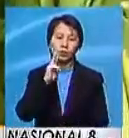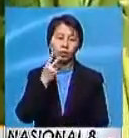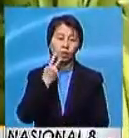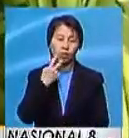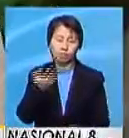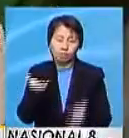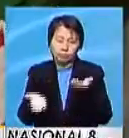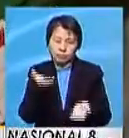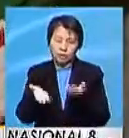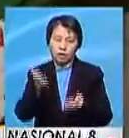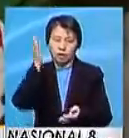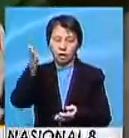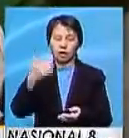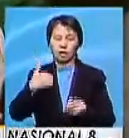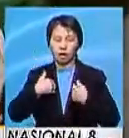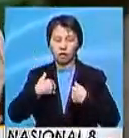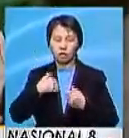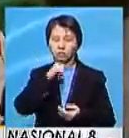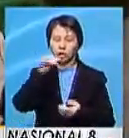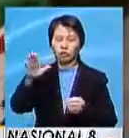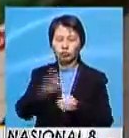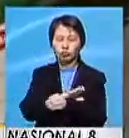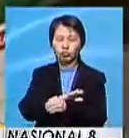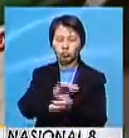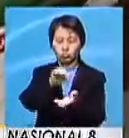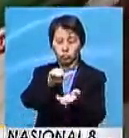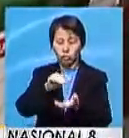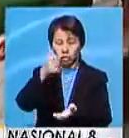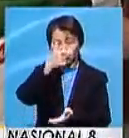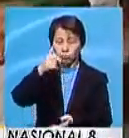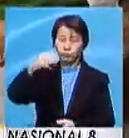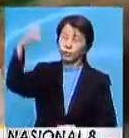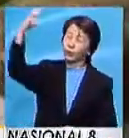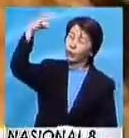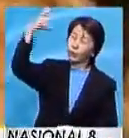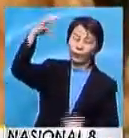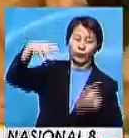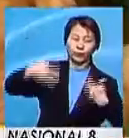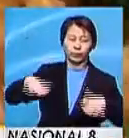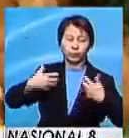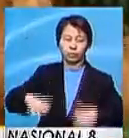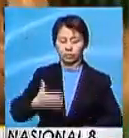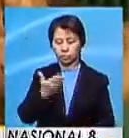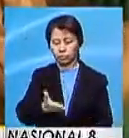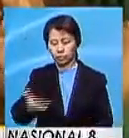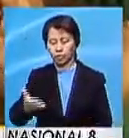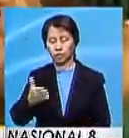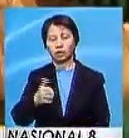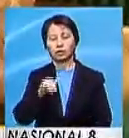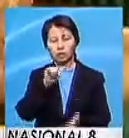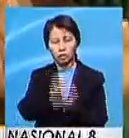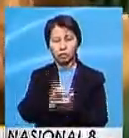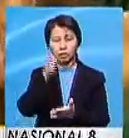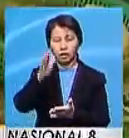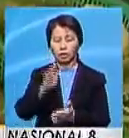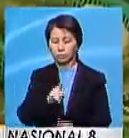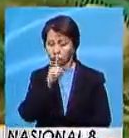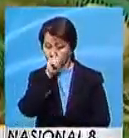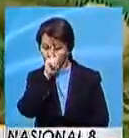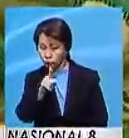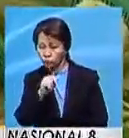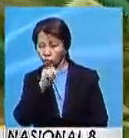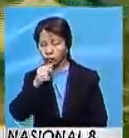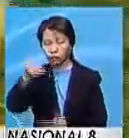yang berkemungkinan akan mengalami kekurangan bekalan kerana El Nino itu. Barangan-barangan mentah itu juga akan dipastikan